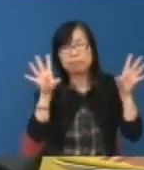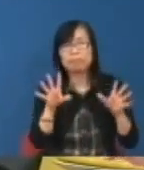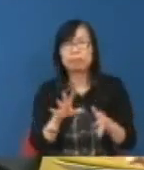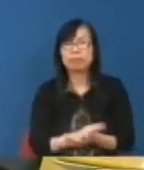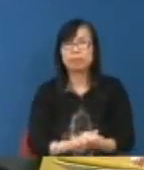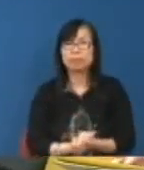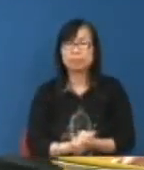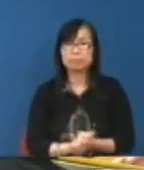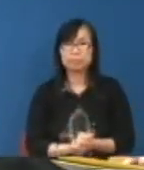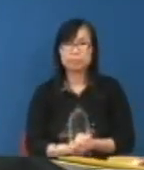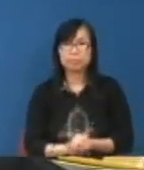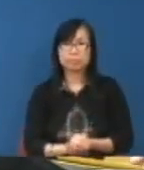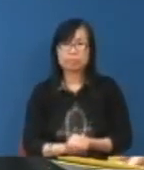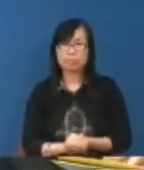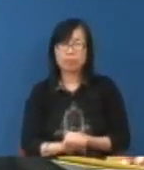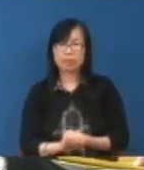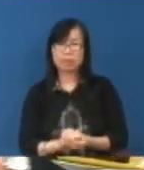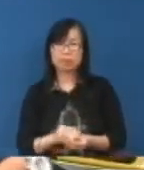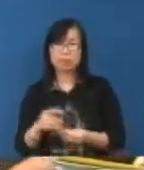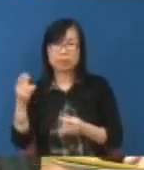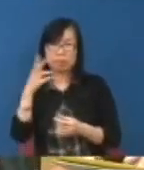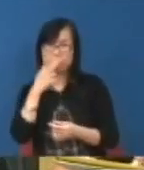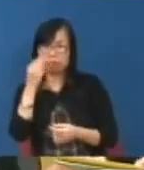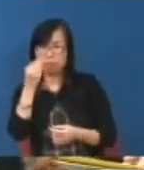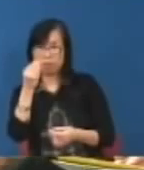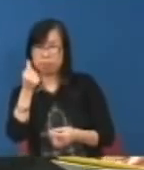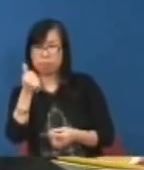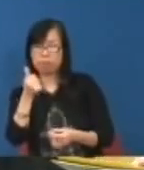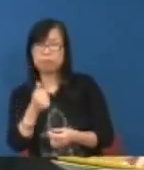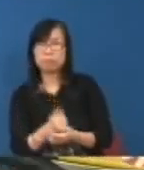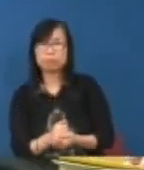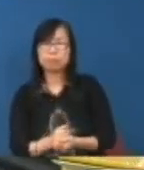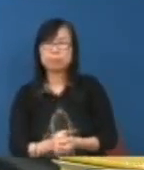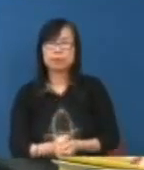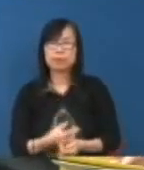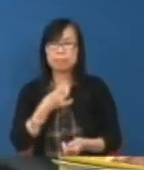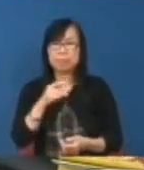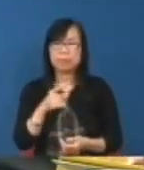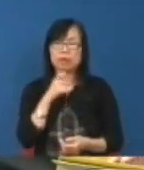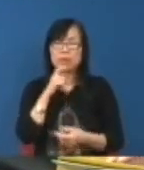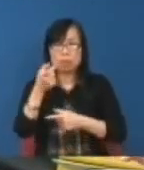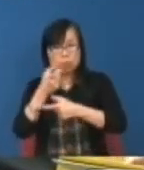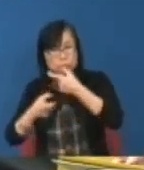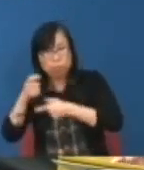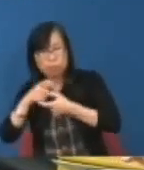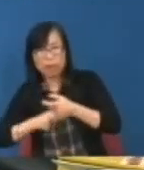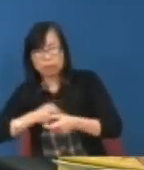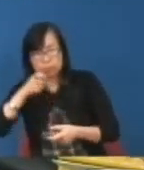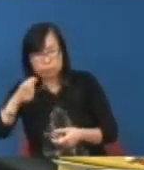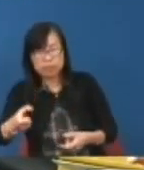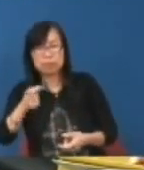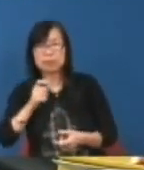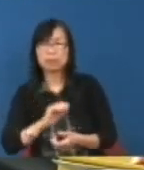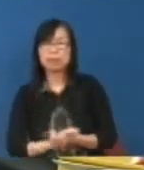商界嘅利益咧都未掛得上勾，雖然間由商界捐錢俾佢，而喺商界